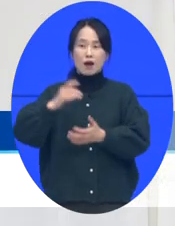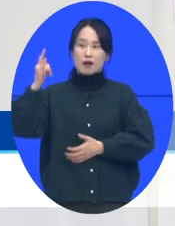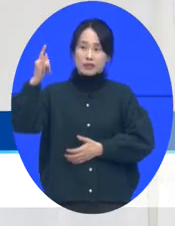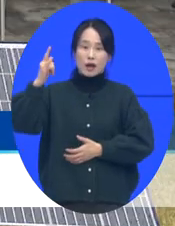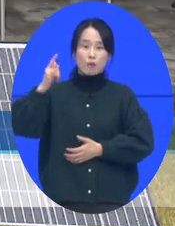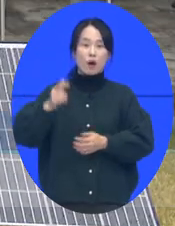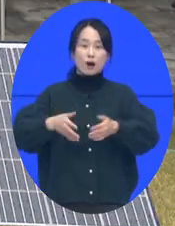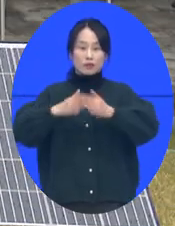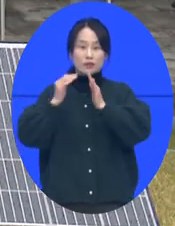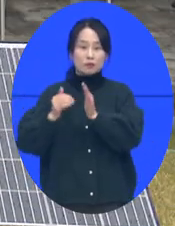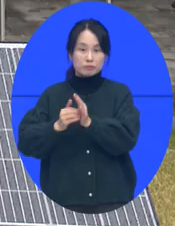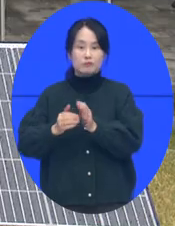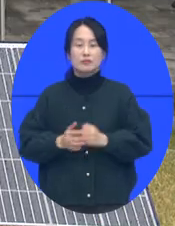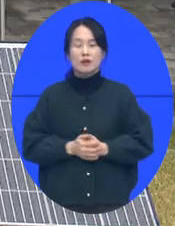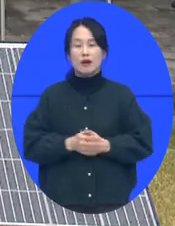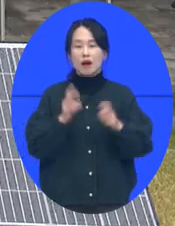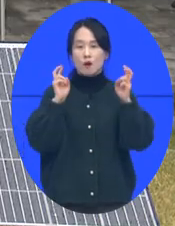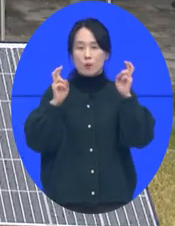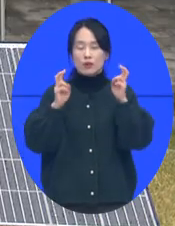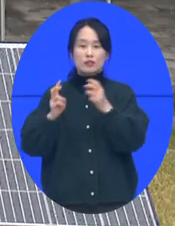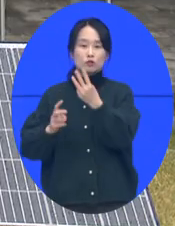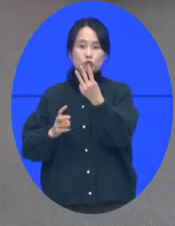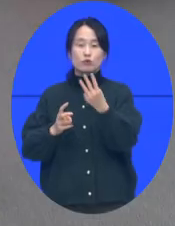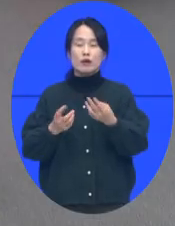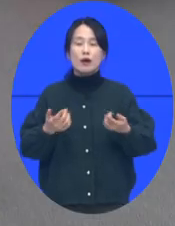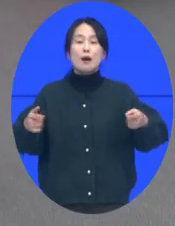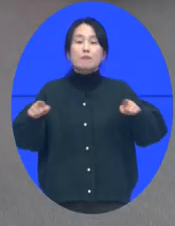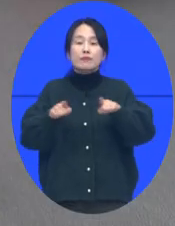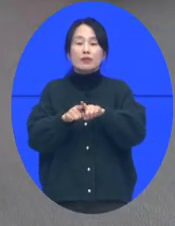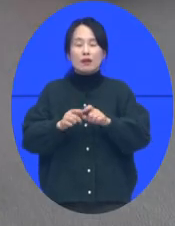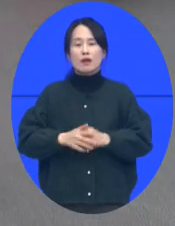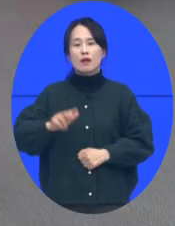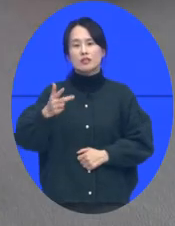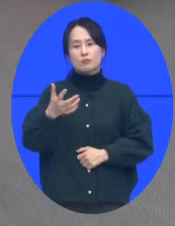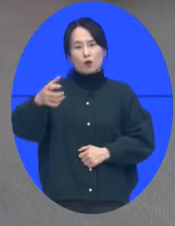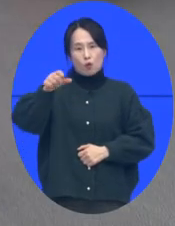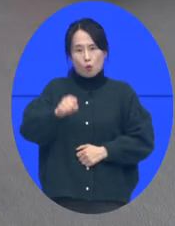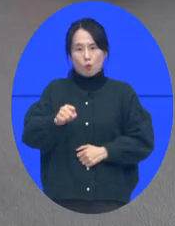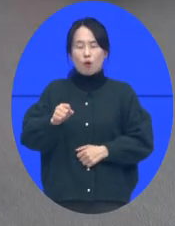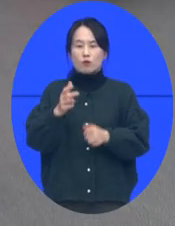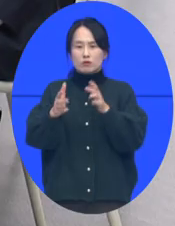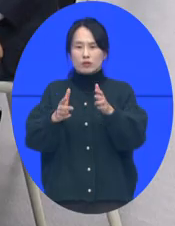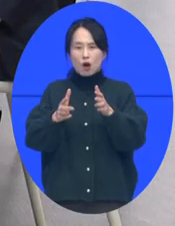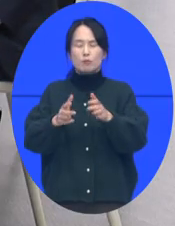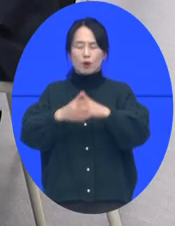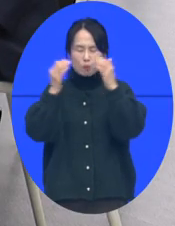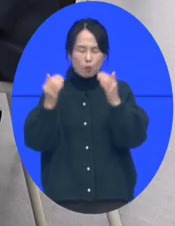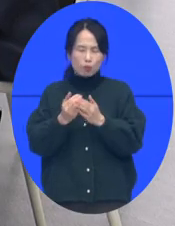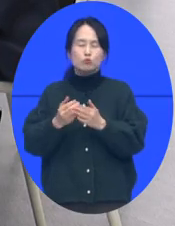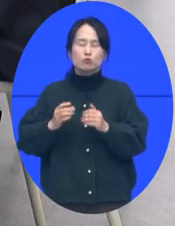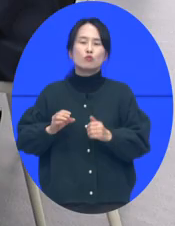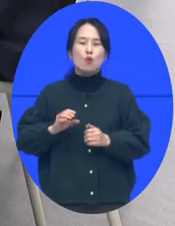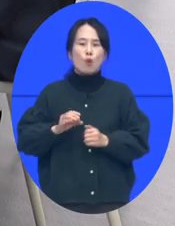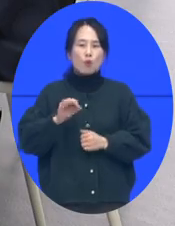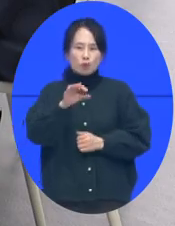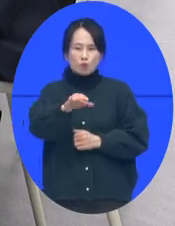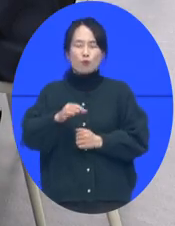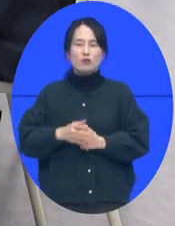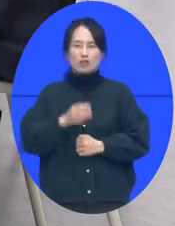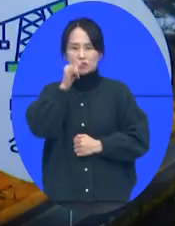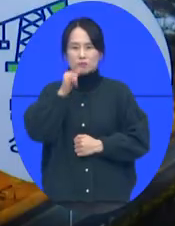만들어집니다. NLX 코리아와 한국중부발전 컨소시엄이 700억 원에 달하는 사업비 전액을 무담보로 조달한다는 게